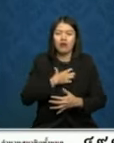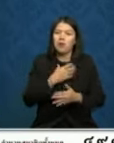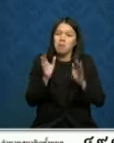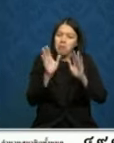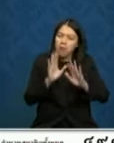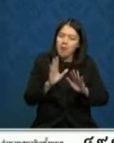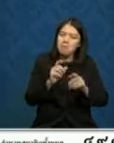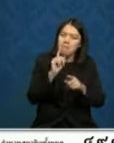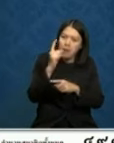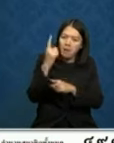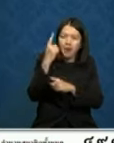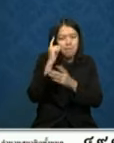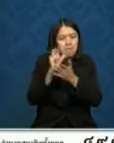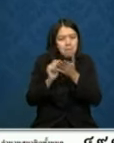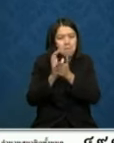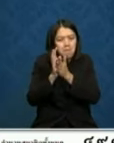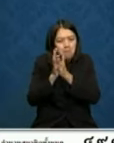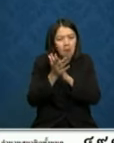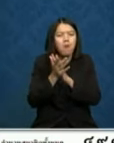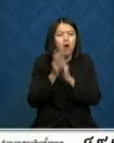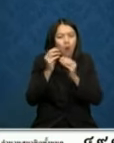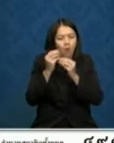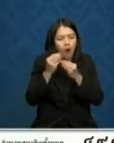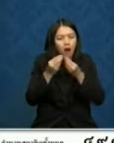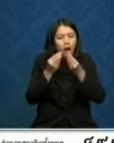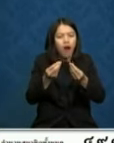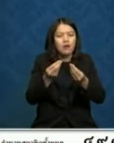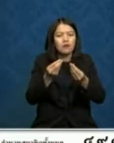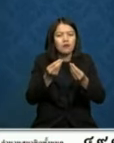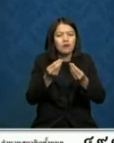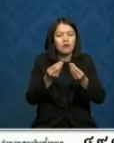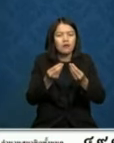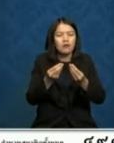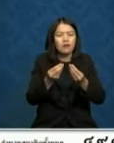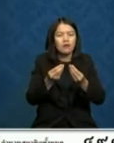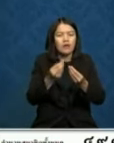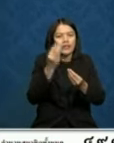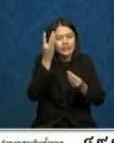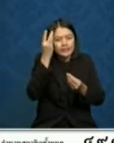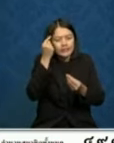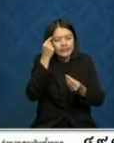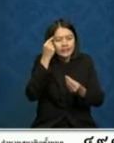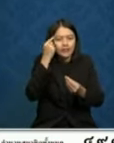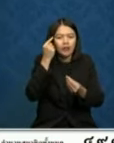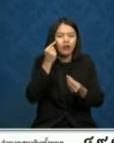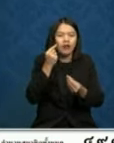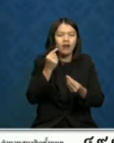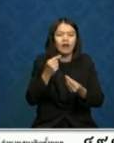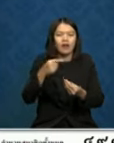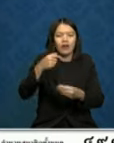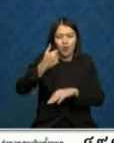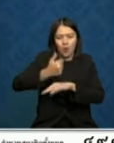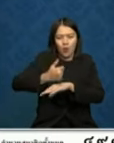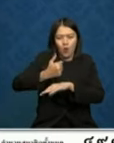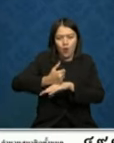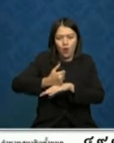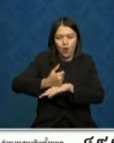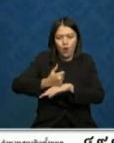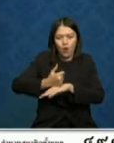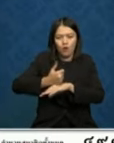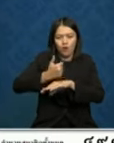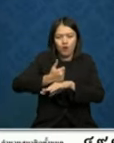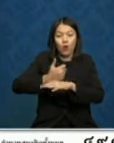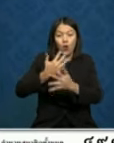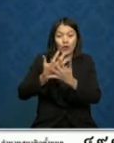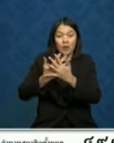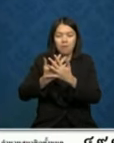างๆเนี่ยรูปแบบใหม่ๆมาปรับใช้ดิฉันก็หวังนะคะว่าจะไม่ใช่แค่เพียงความคิดริเริ่มของผบ.ราชทัณฑ์ของผบ.เรือน